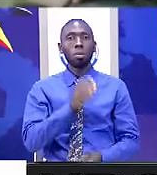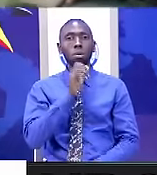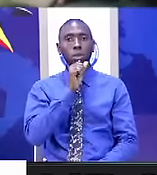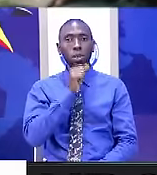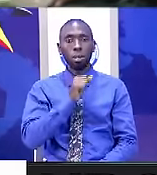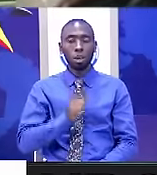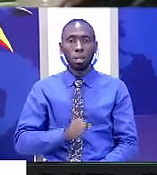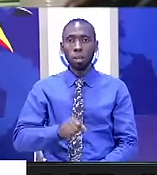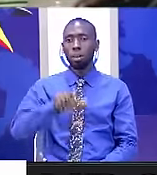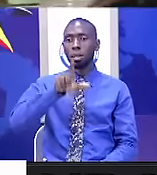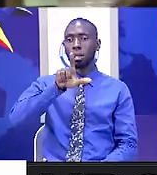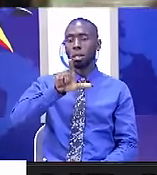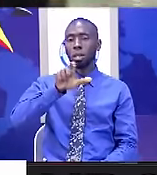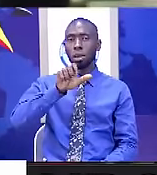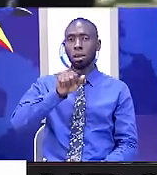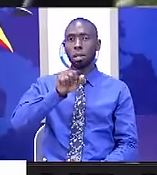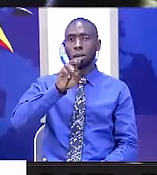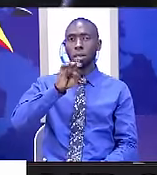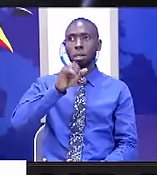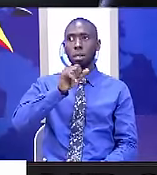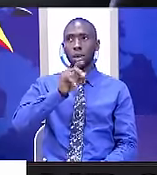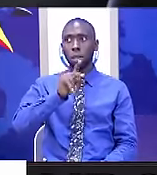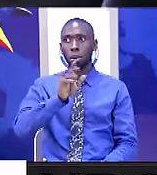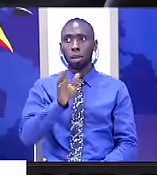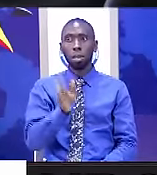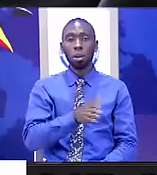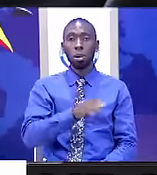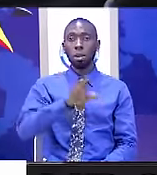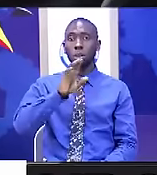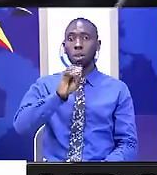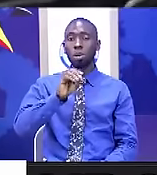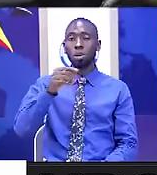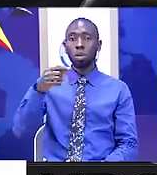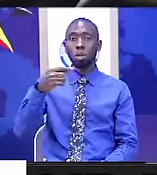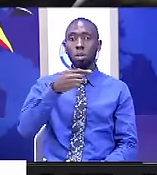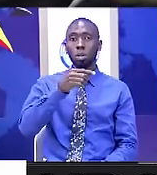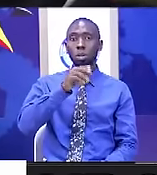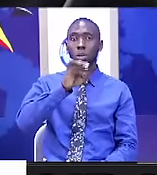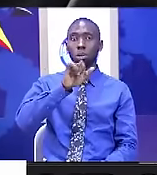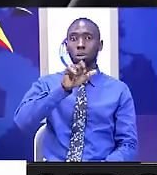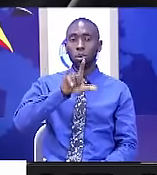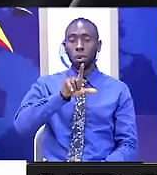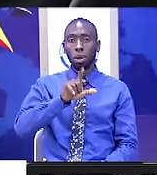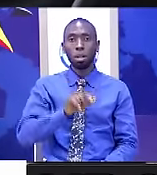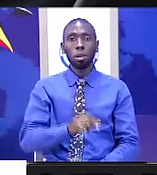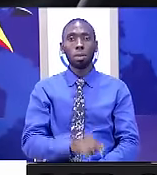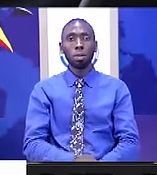Muzei Lamek Ogwal ena ali mu mask eya blue ye mwami w'omugenzi.